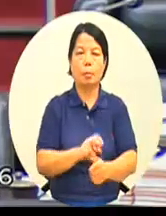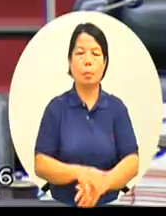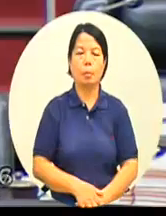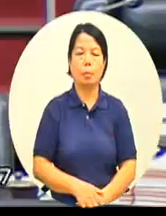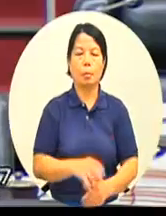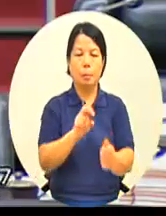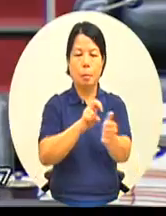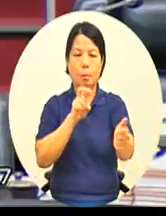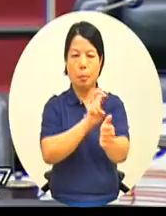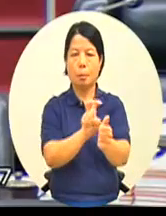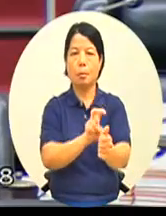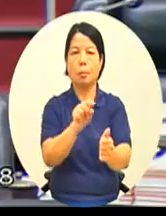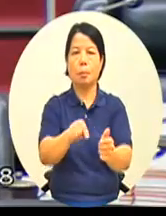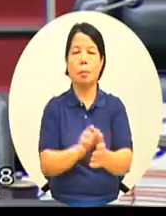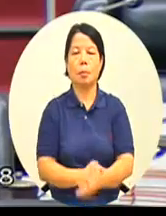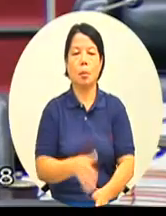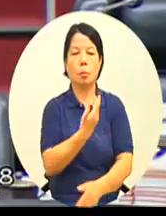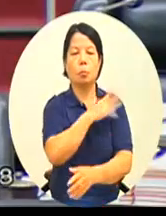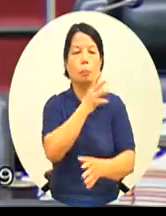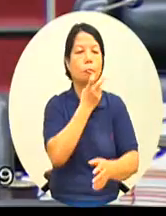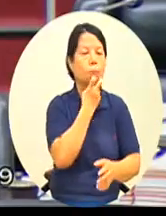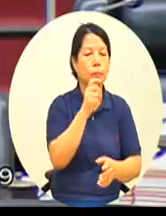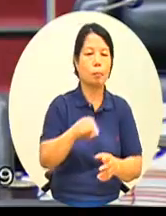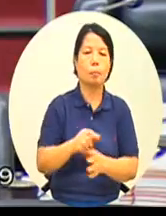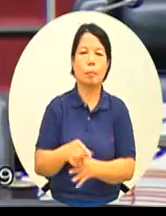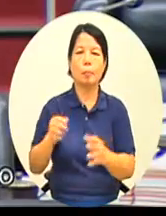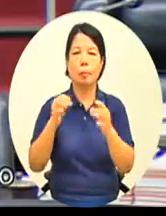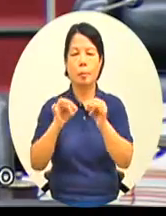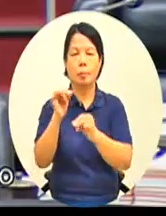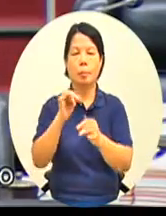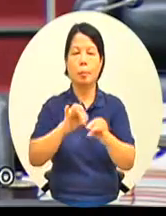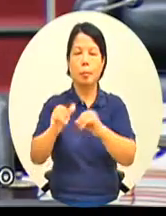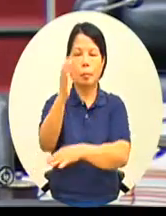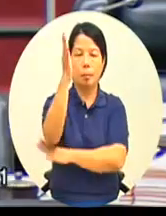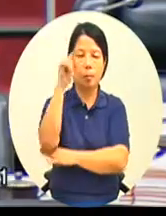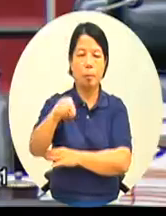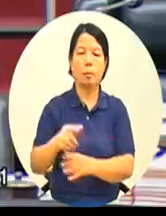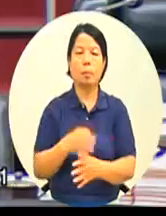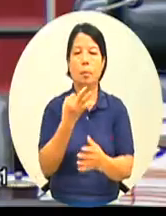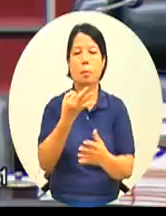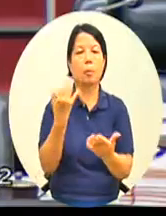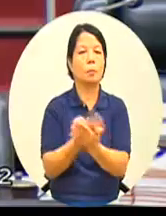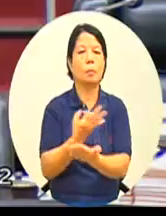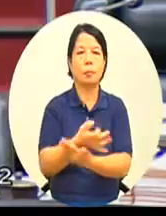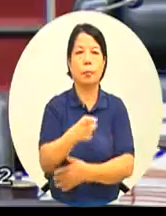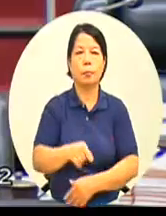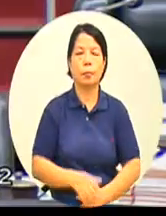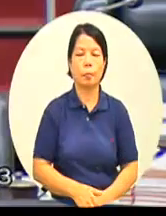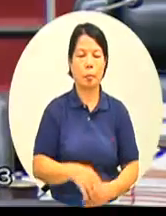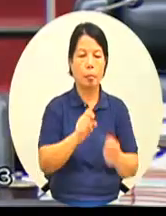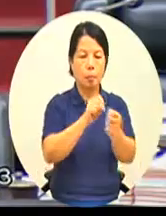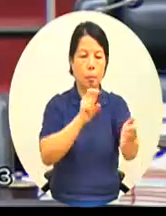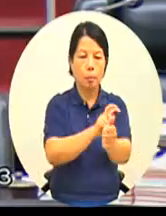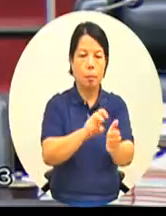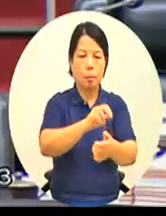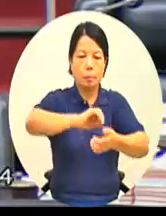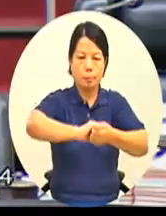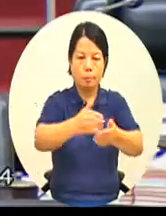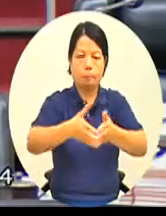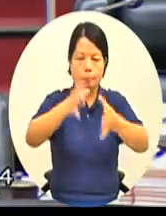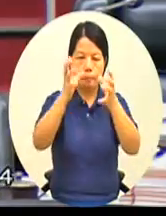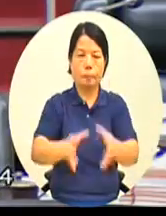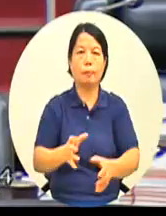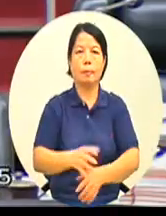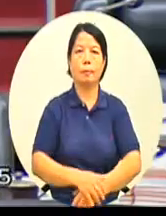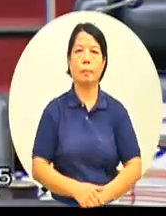长照到目前为止，不管是中央或是地方，事实上钱都不够，大 但是呢，长照又是势必一定要做的事